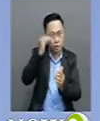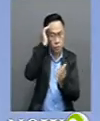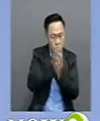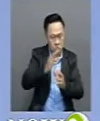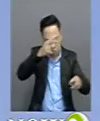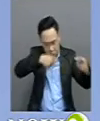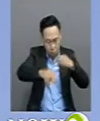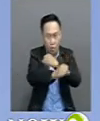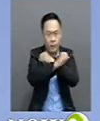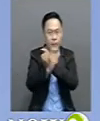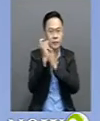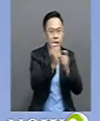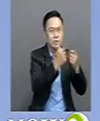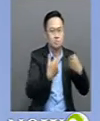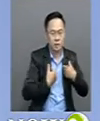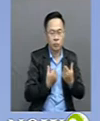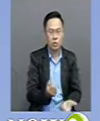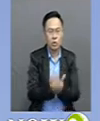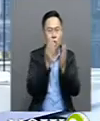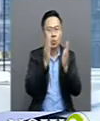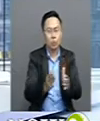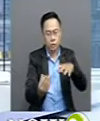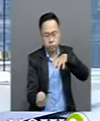าไว้ทุกรูปแบบแล้วเพื่อให้ผู้โดยสารนั้น